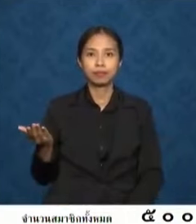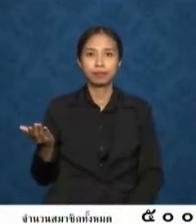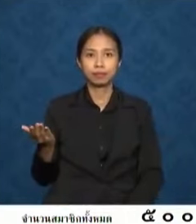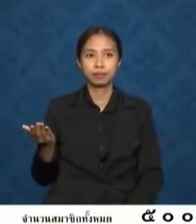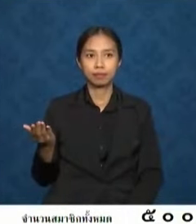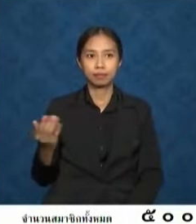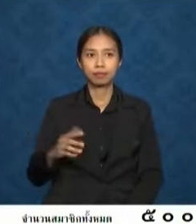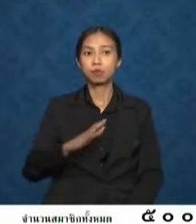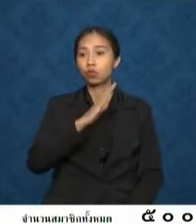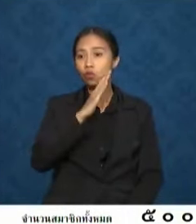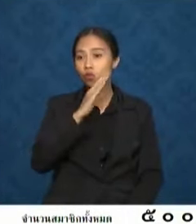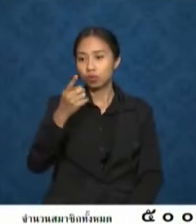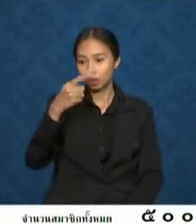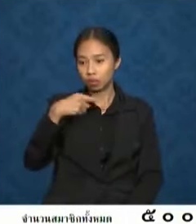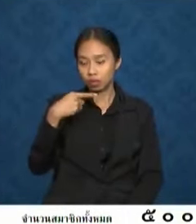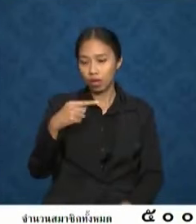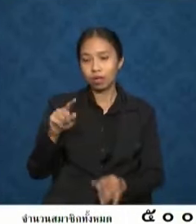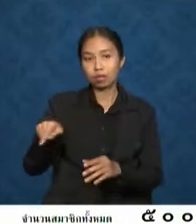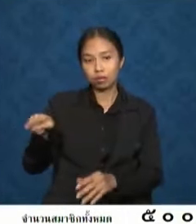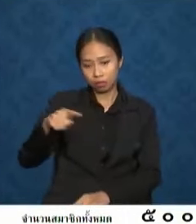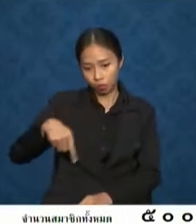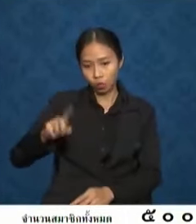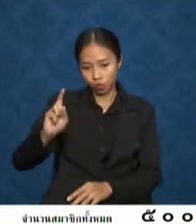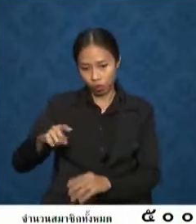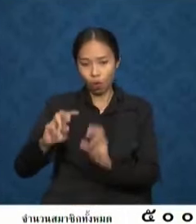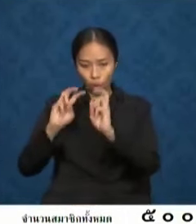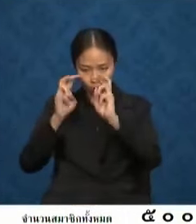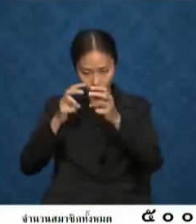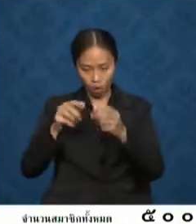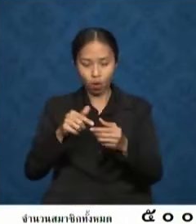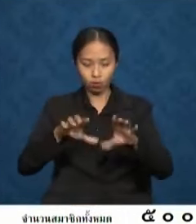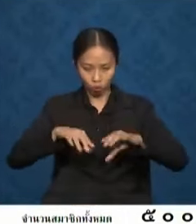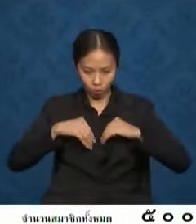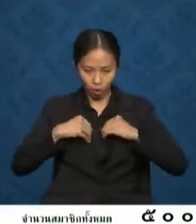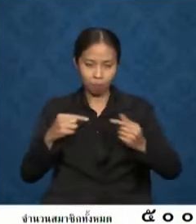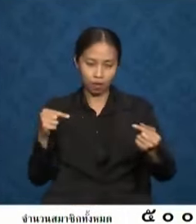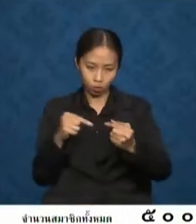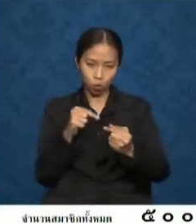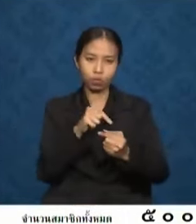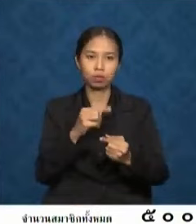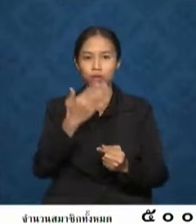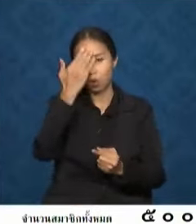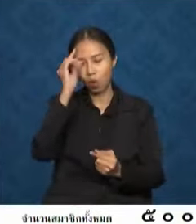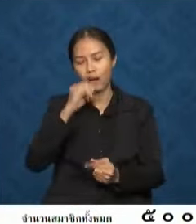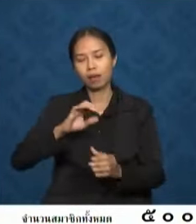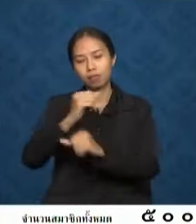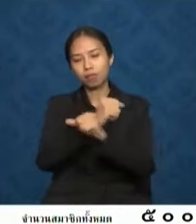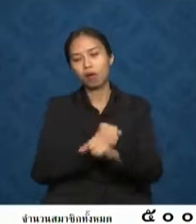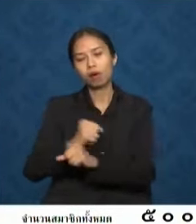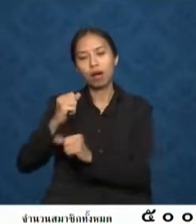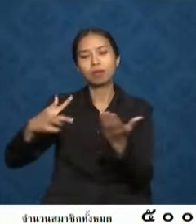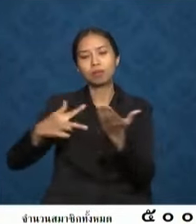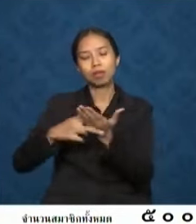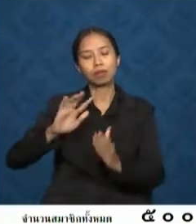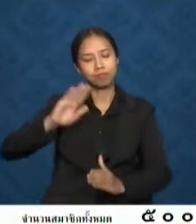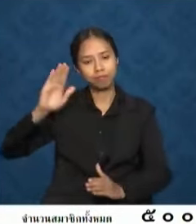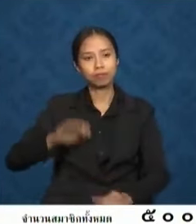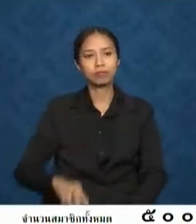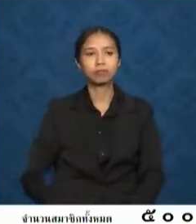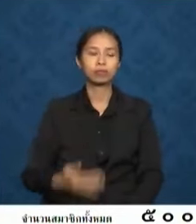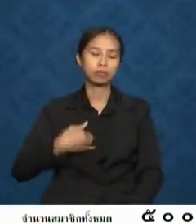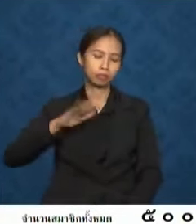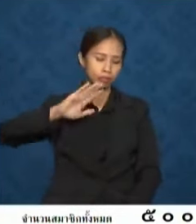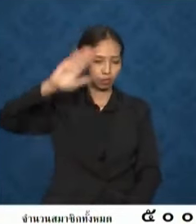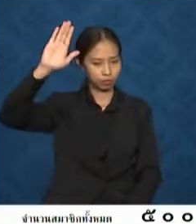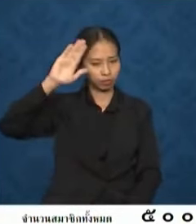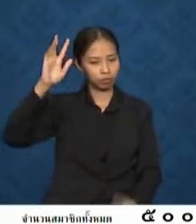ก็ถ้าเพื่อนสมาชิกท้วงติงว่าต้องอยู่ในยติท่านวิโรก็รับฟังด้วยนะครับแล้วก็จะได้ไม่เกิดการประท้วงครับท่านท่านประธานครับ